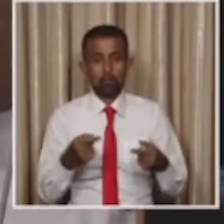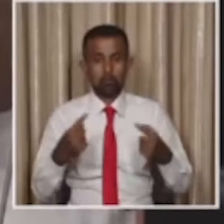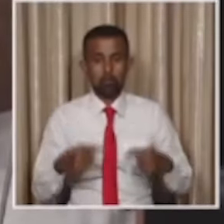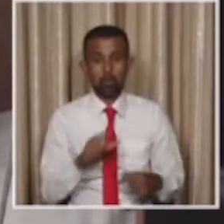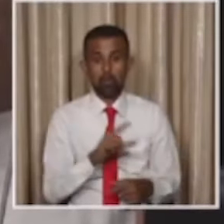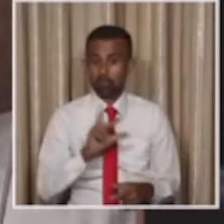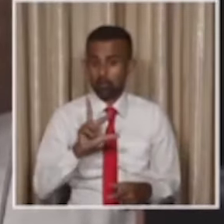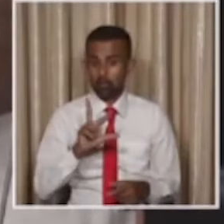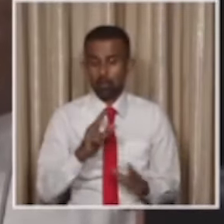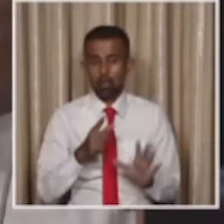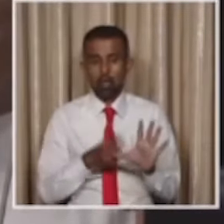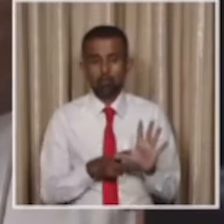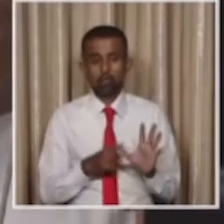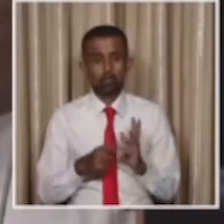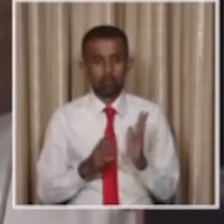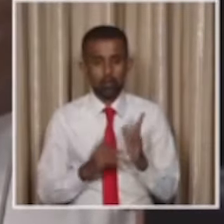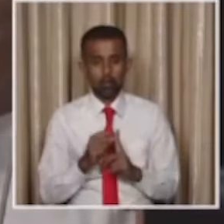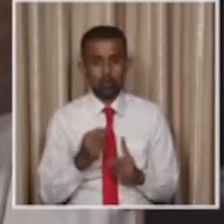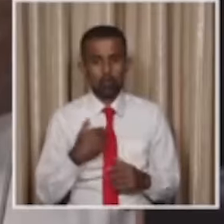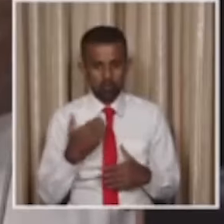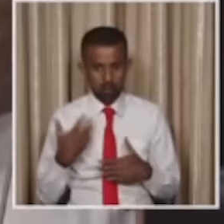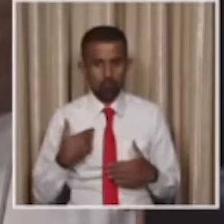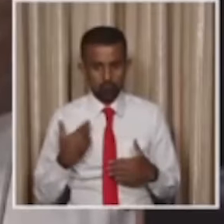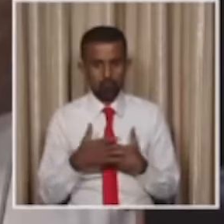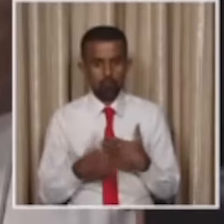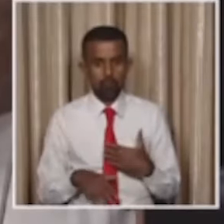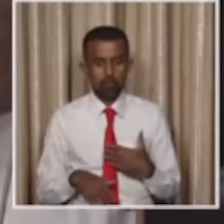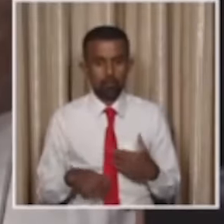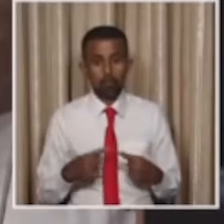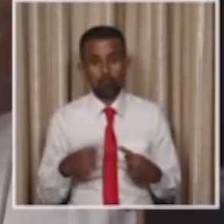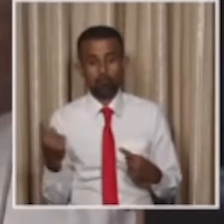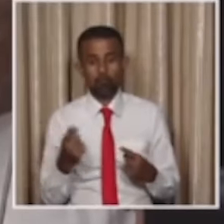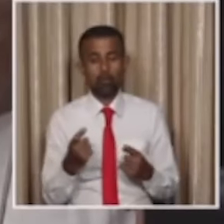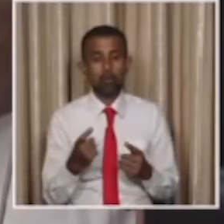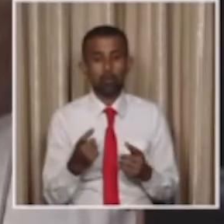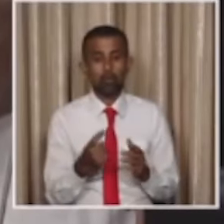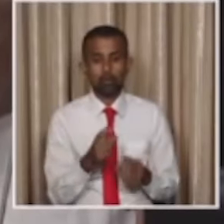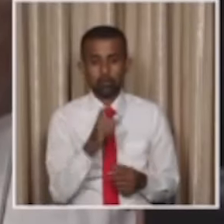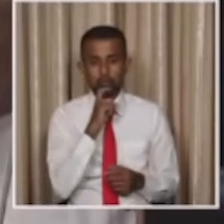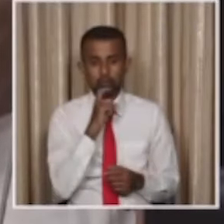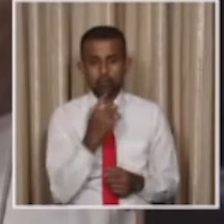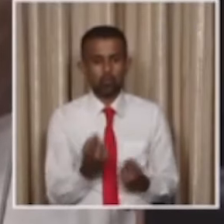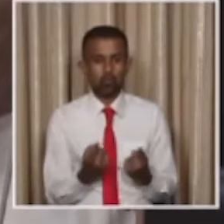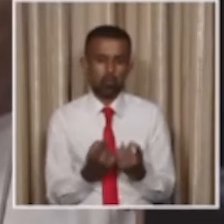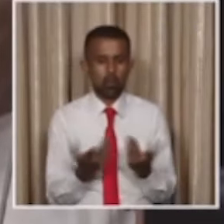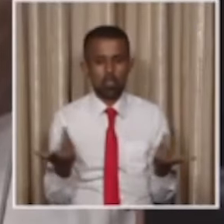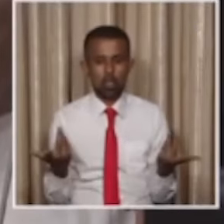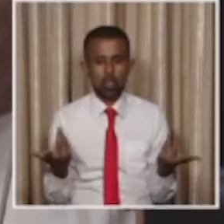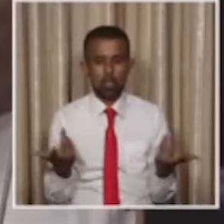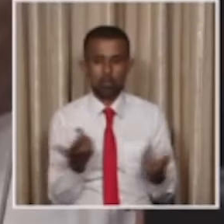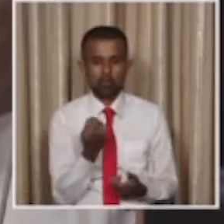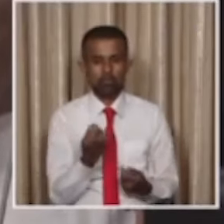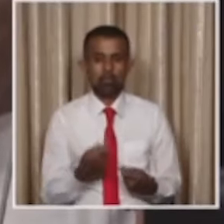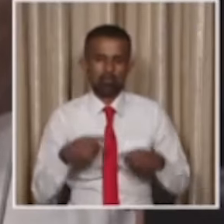දී එක්සත් ජාතික පක්ෂ මමත් එතන හිටියා. අපිව නෑ මේක වෙනම ව්‍යවස්ථා උසාවියක් වුමනා නෑ. නිකන් මුදල් නාස්ති